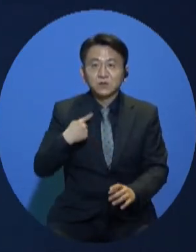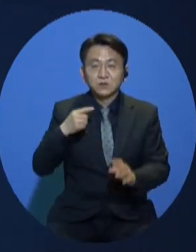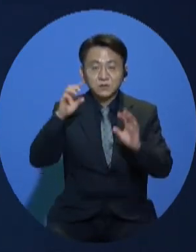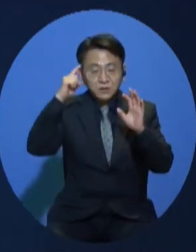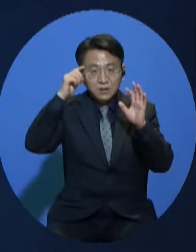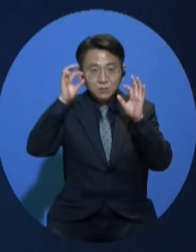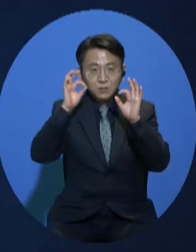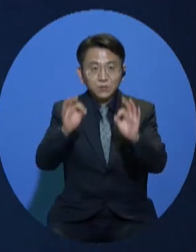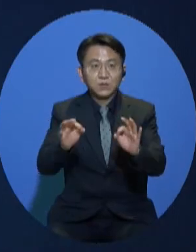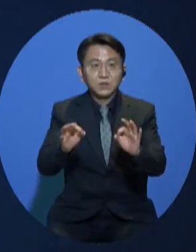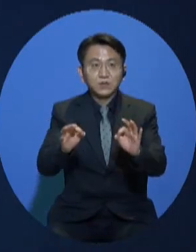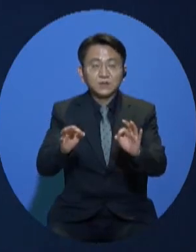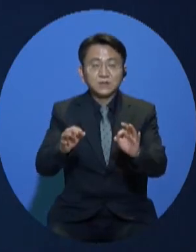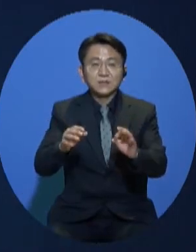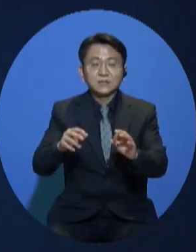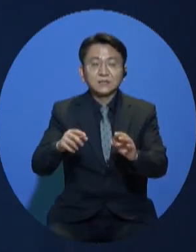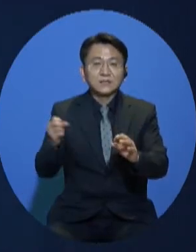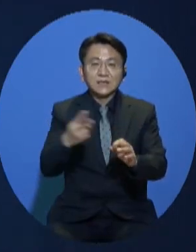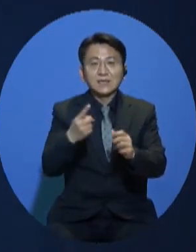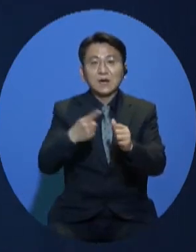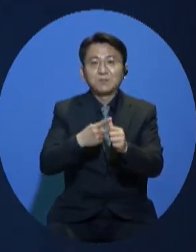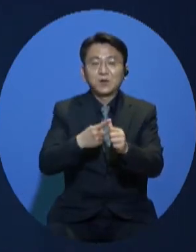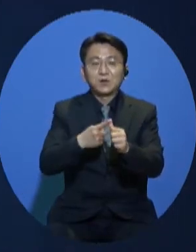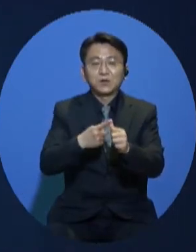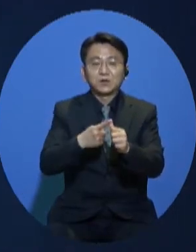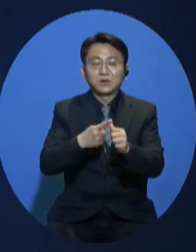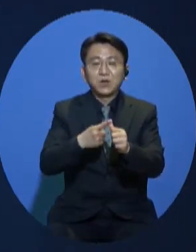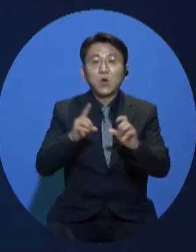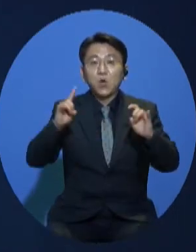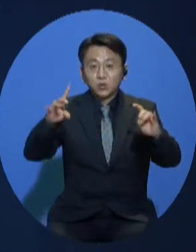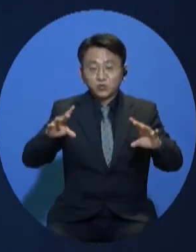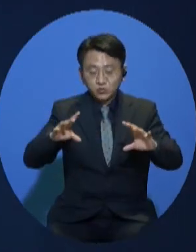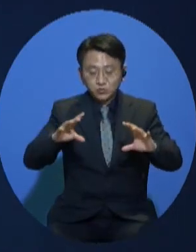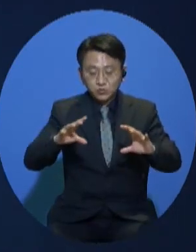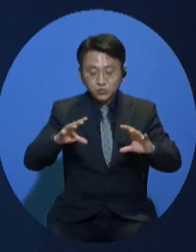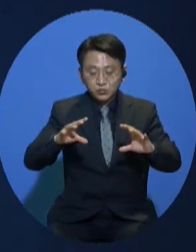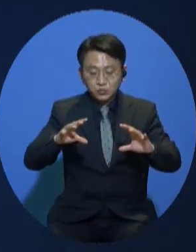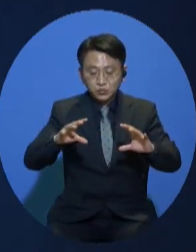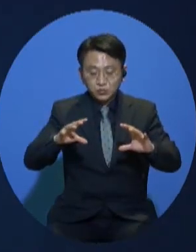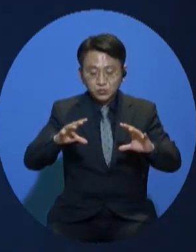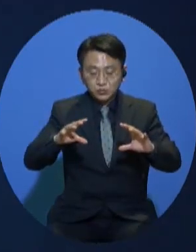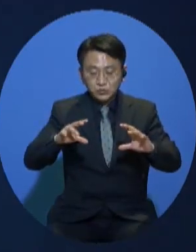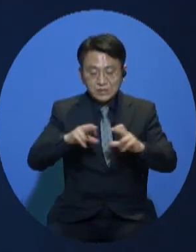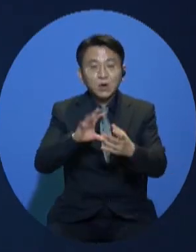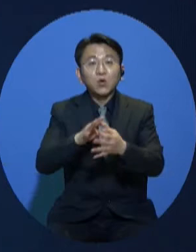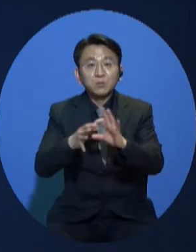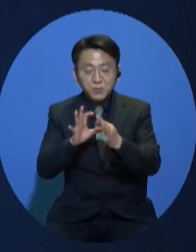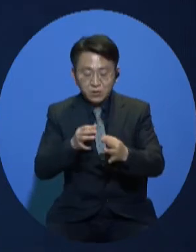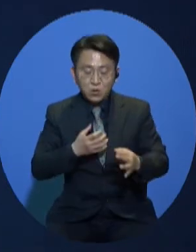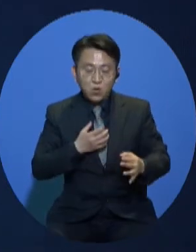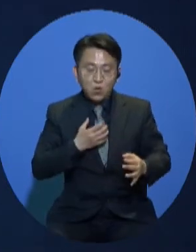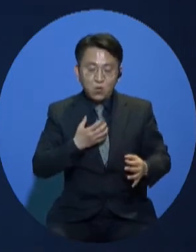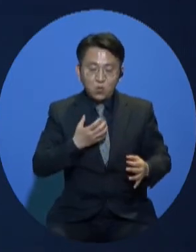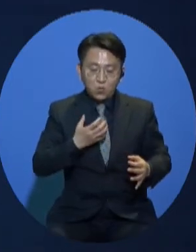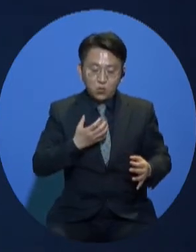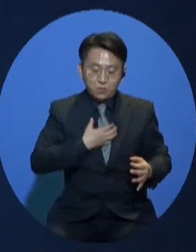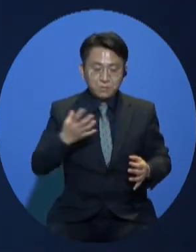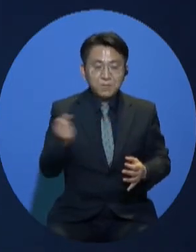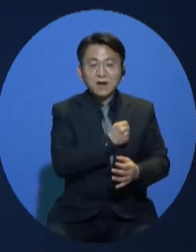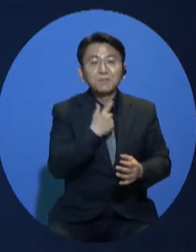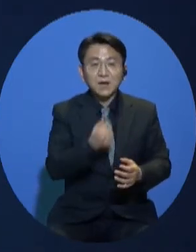선사해 주셨습니다. 다시 한번 진심으로 호주 패럴림픽 국가대표 금메달리스트인 에반 오하노님께 진심으로